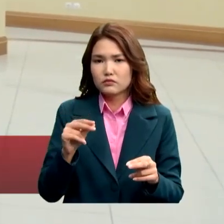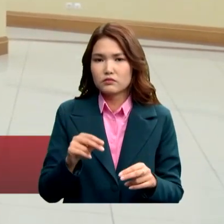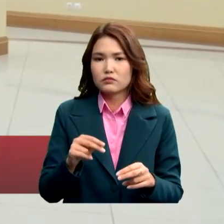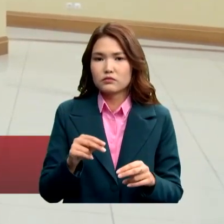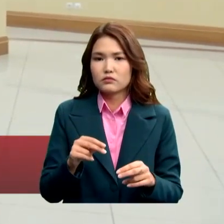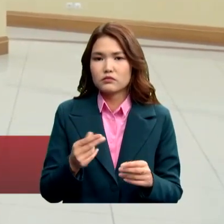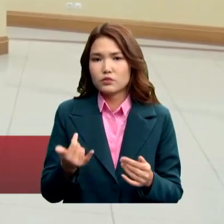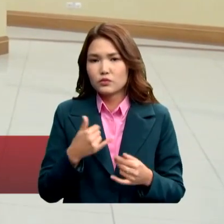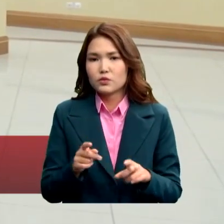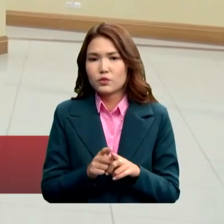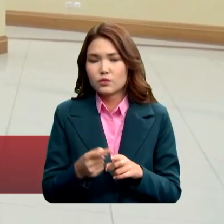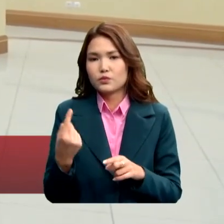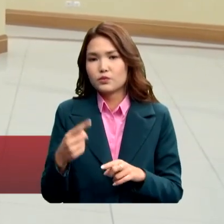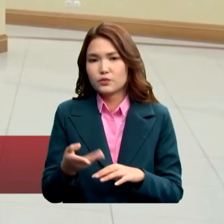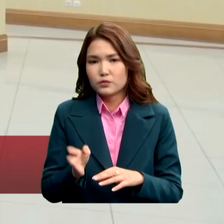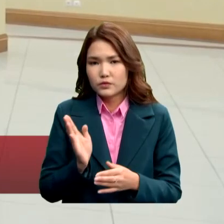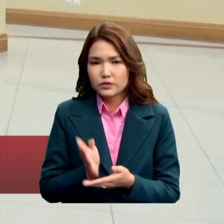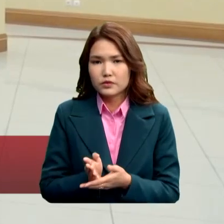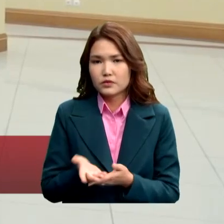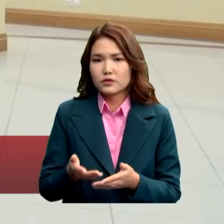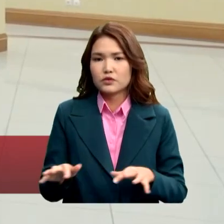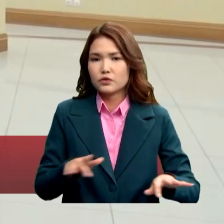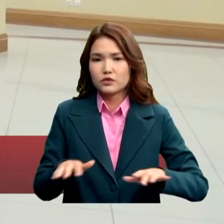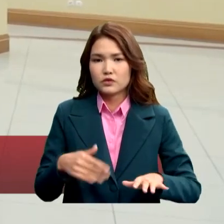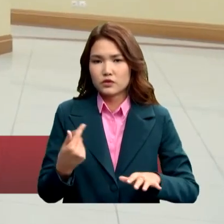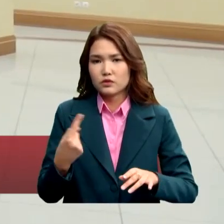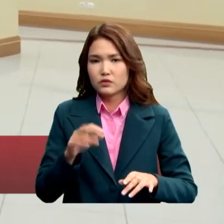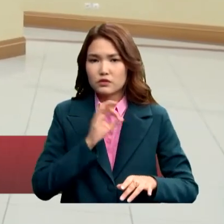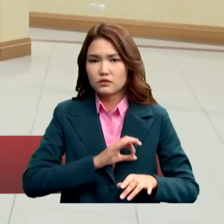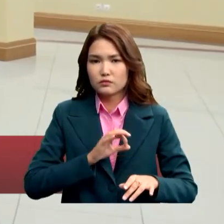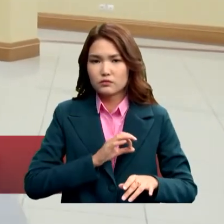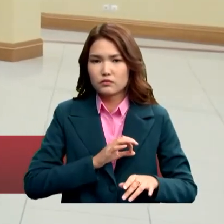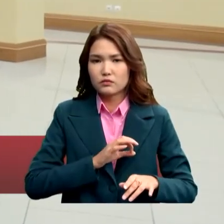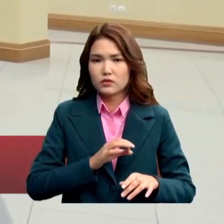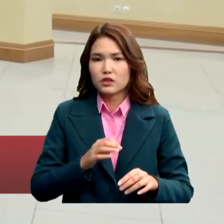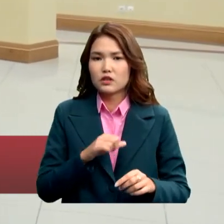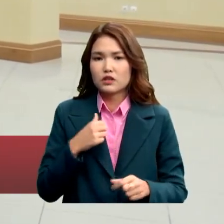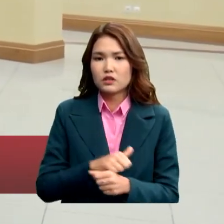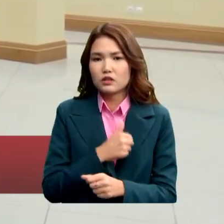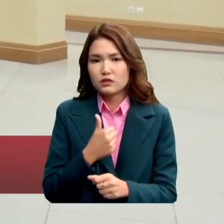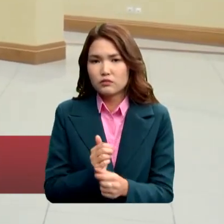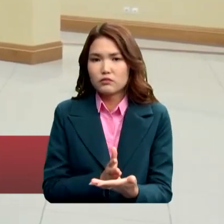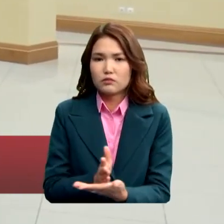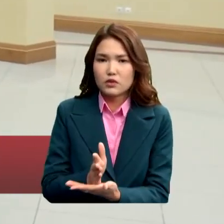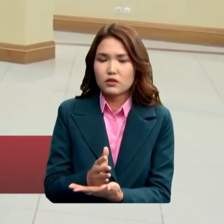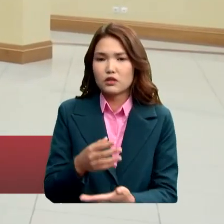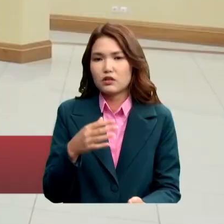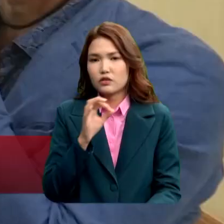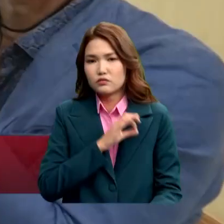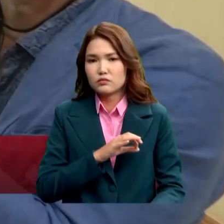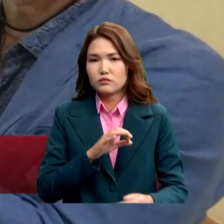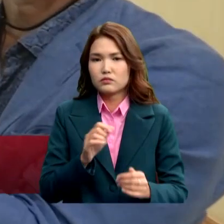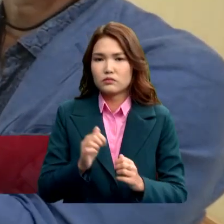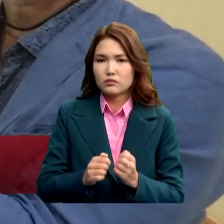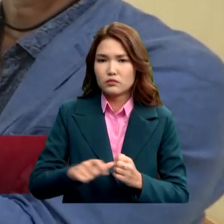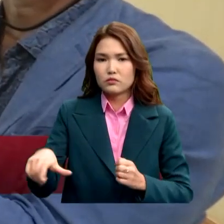Бізді мен қорқатыным, мысалы үшін, одан әрі безіп, мысалы үшін, басқа жаққа шыға алмай, лагер құрып, палатка құрып, сөйтіп қабылдаса, онда қиынға кетеді.